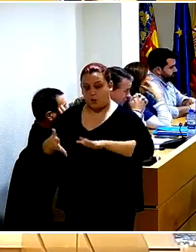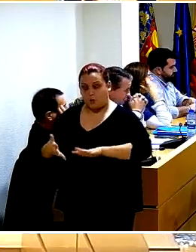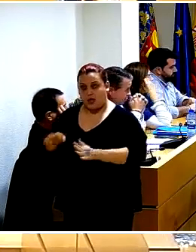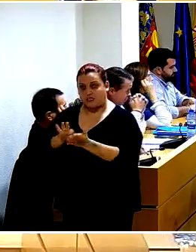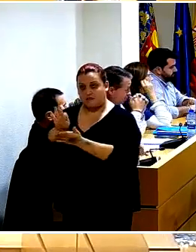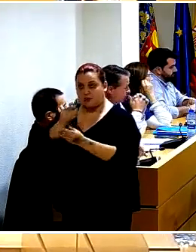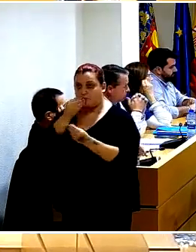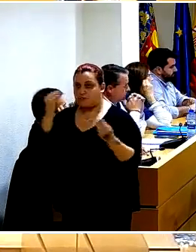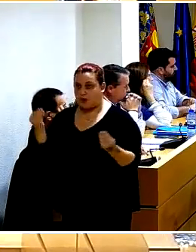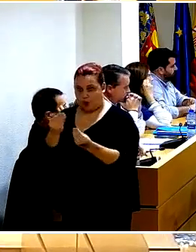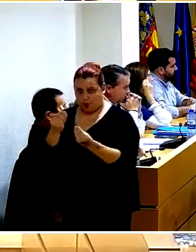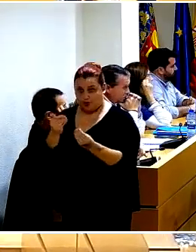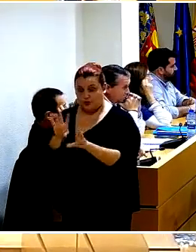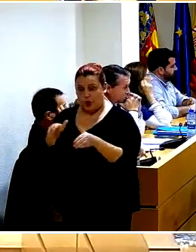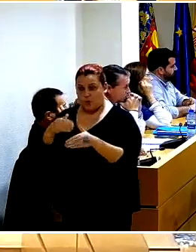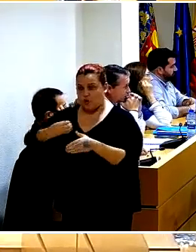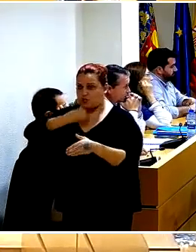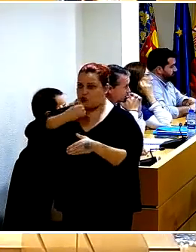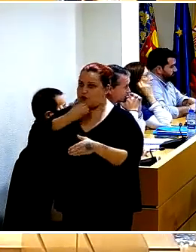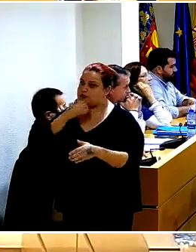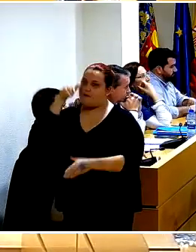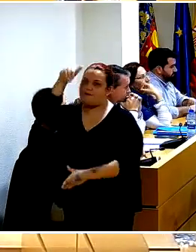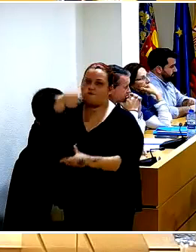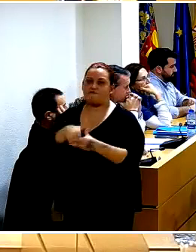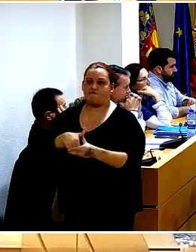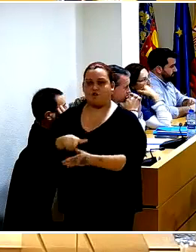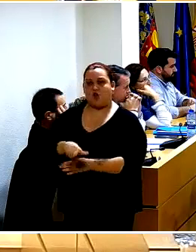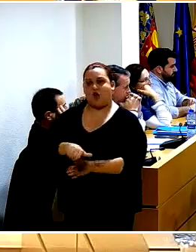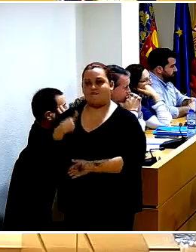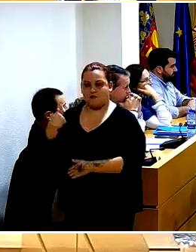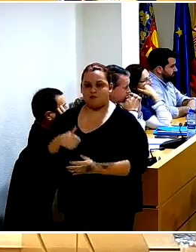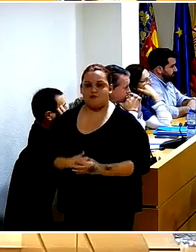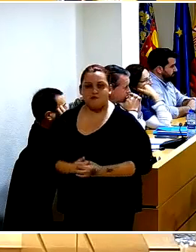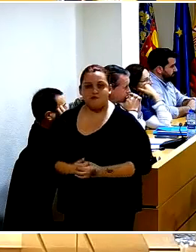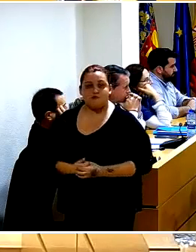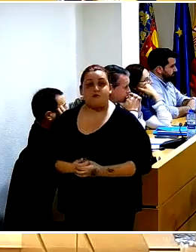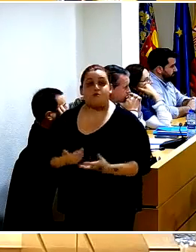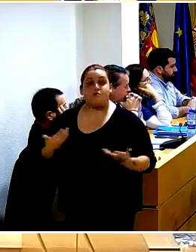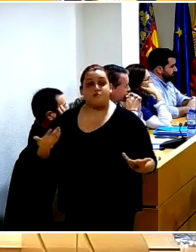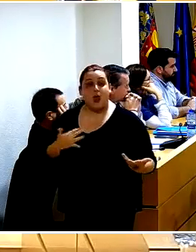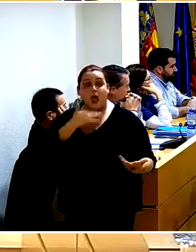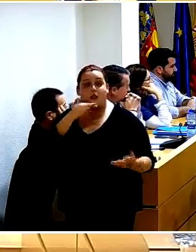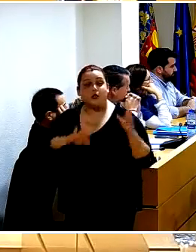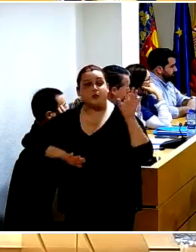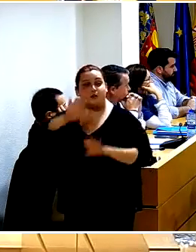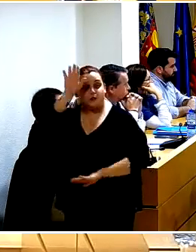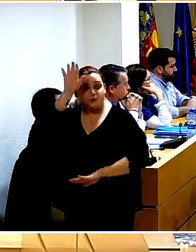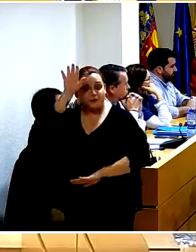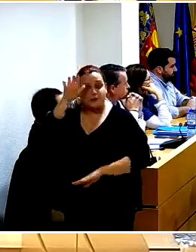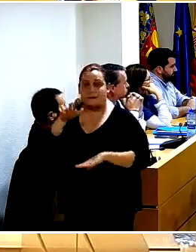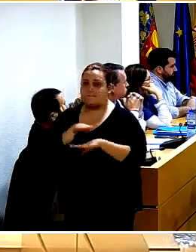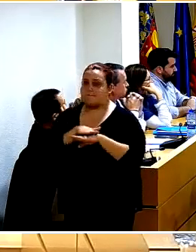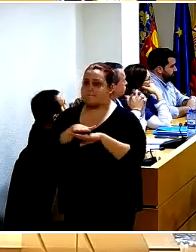socialista votarà a favor. Vale. Alguna altra paraula? Pues passem a la... Sí, Pep Val. És que no me puc aguantar